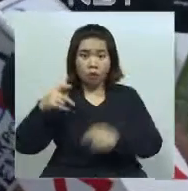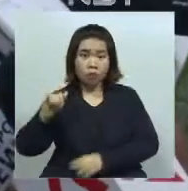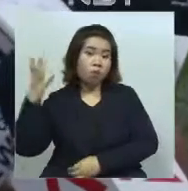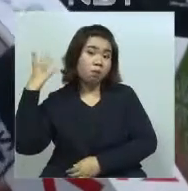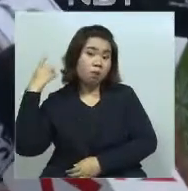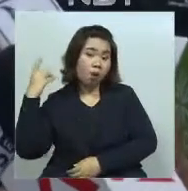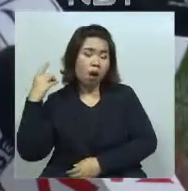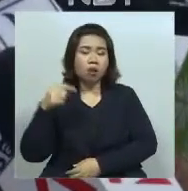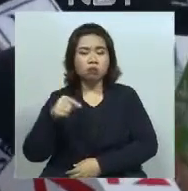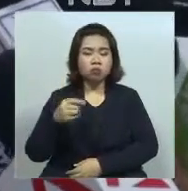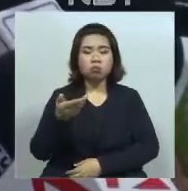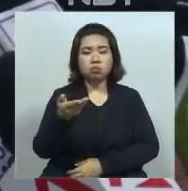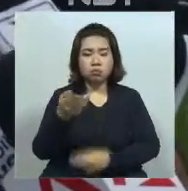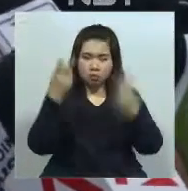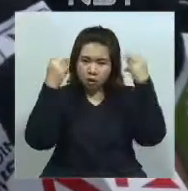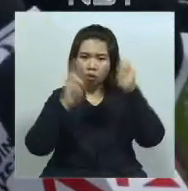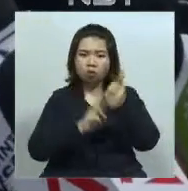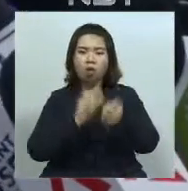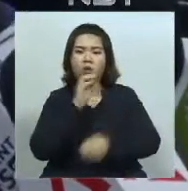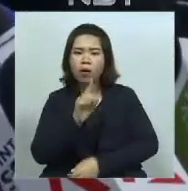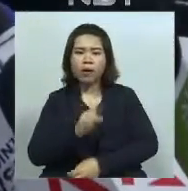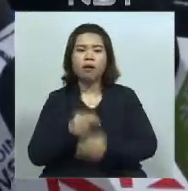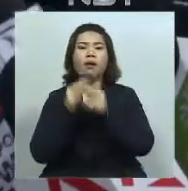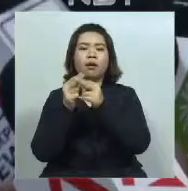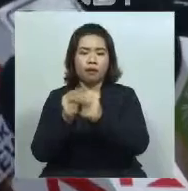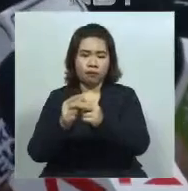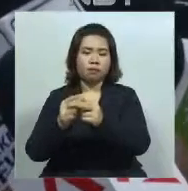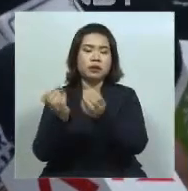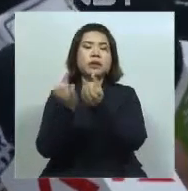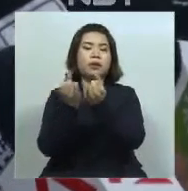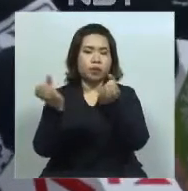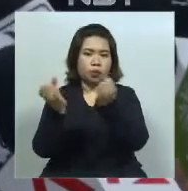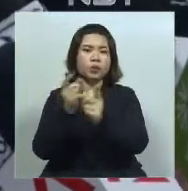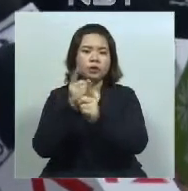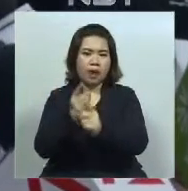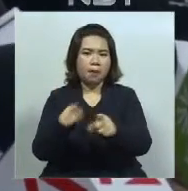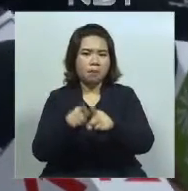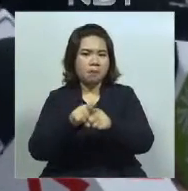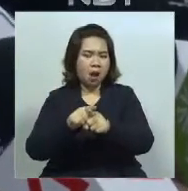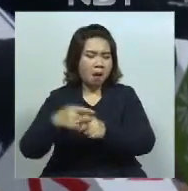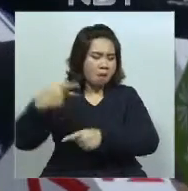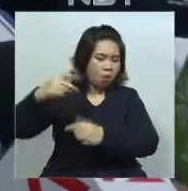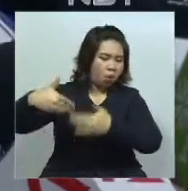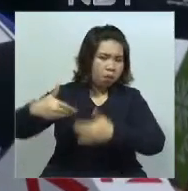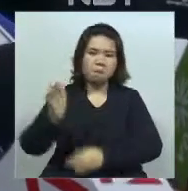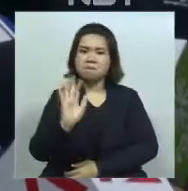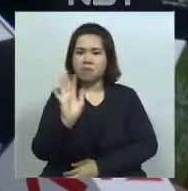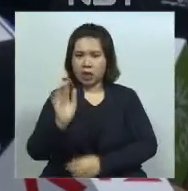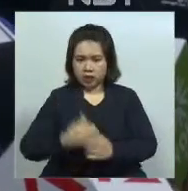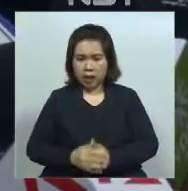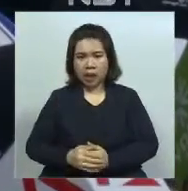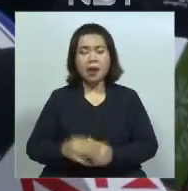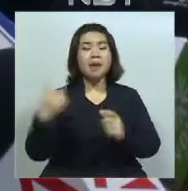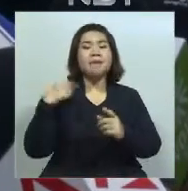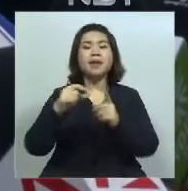วานนี้นะครับท่านวิษณุก็บอกว่าเป็นเรื่องของการทำหน้าที่ตามรัฐธรรมนูญไม่ใช่ผลประโยชน์ทับซ้อนและได้มีการยกคำพูดของนายช